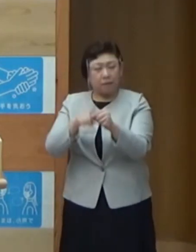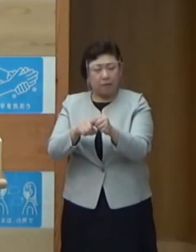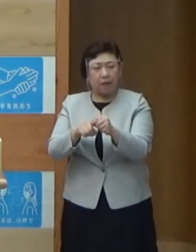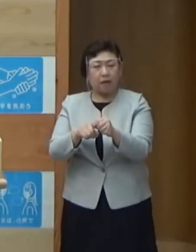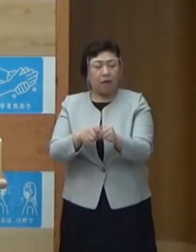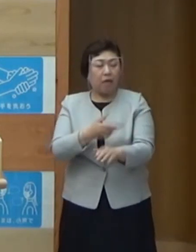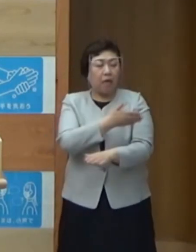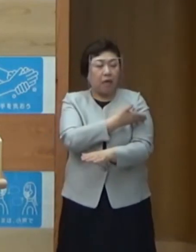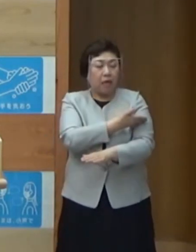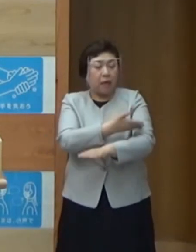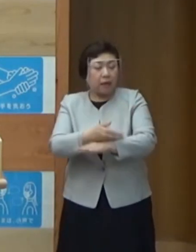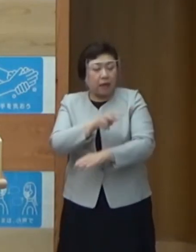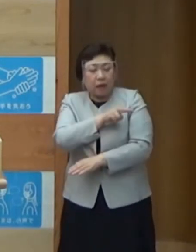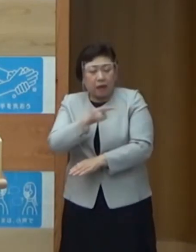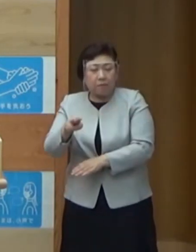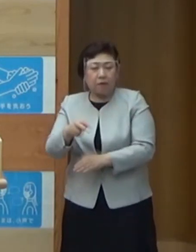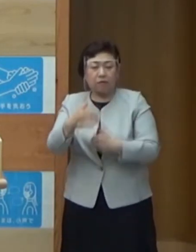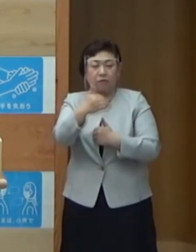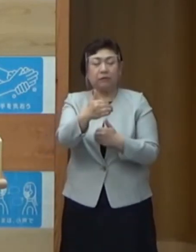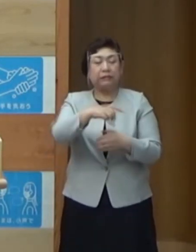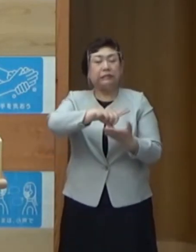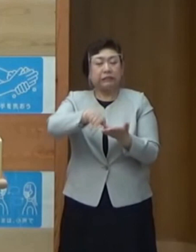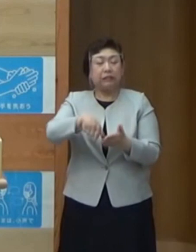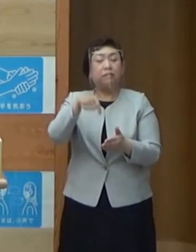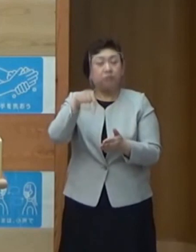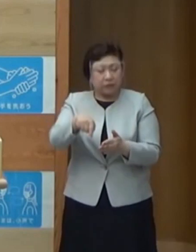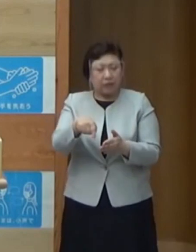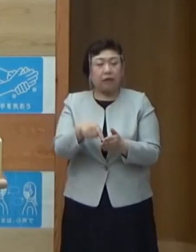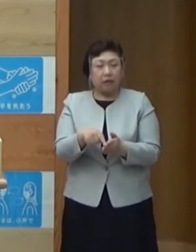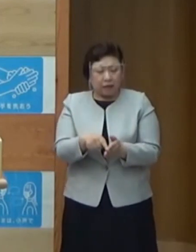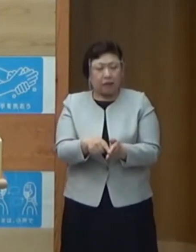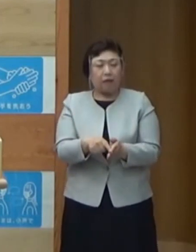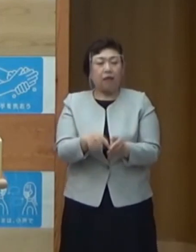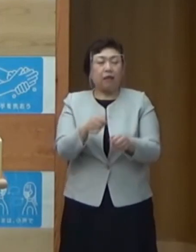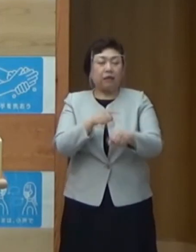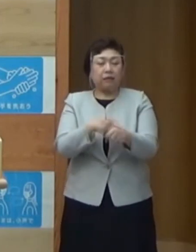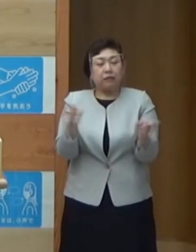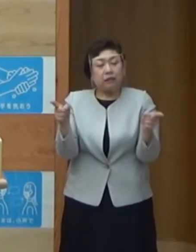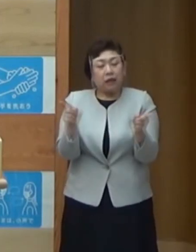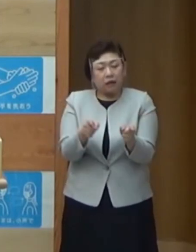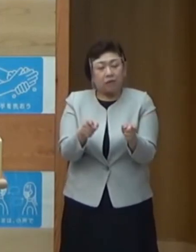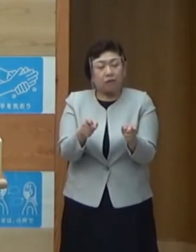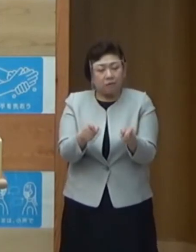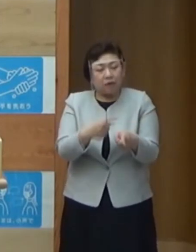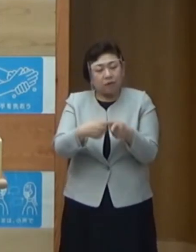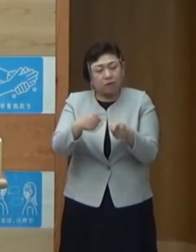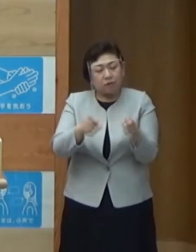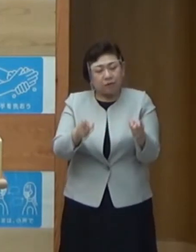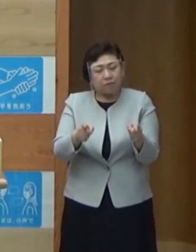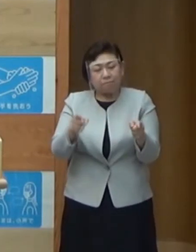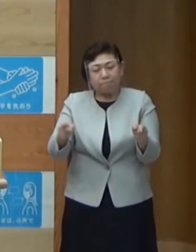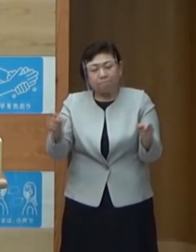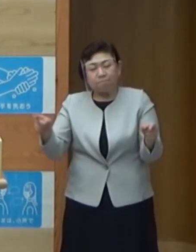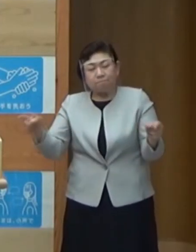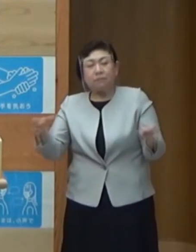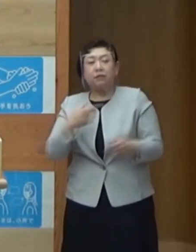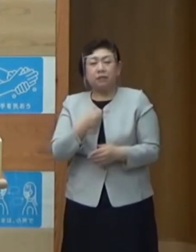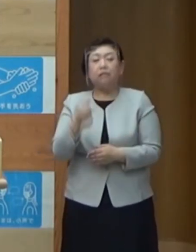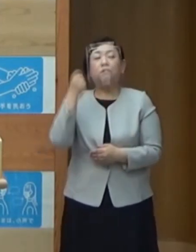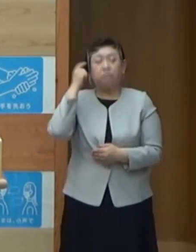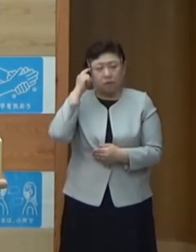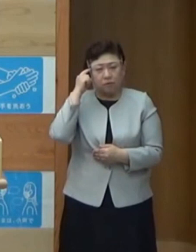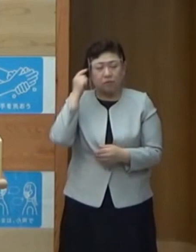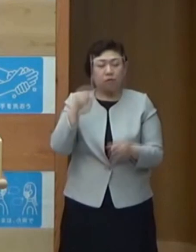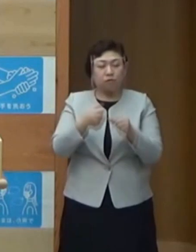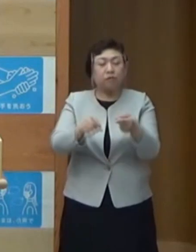区域として時短については段階的緩和を図ることといたしました。具体的には